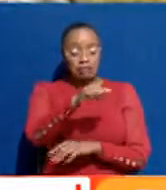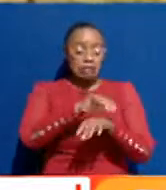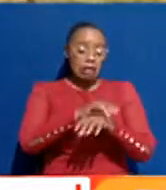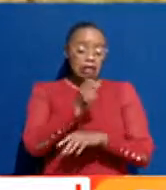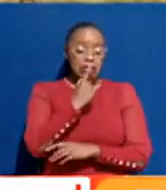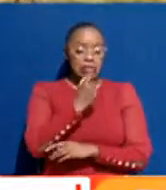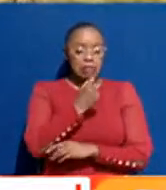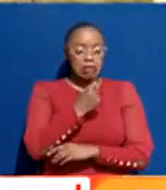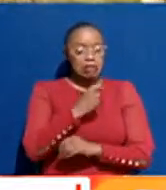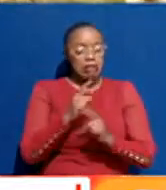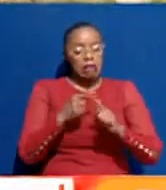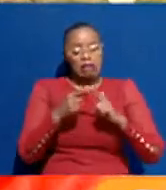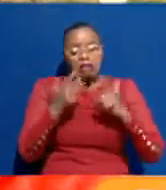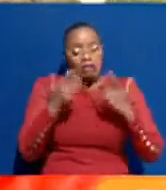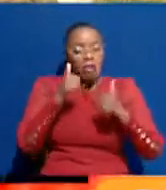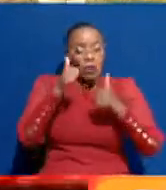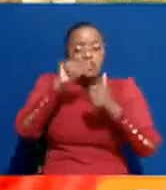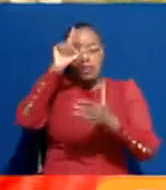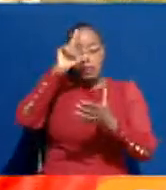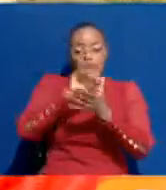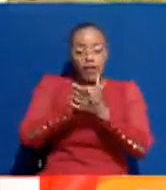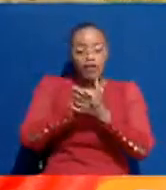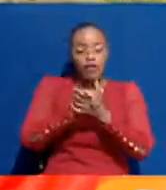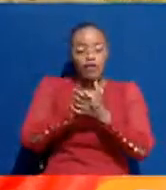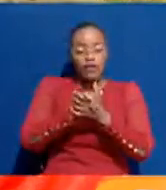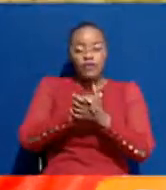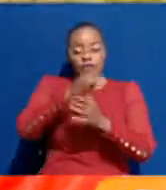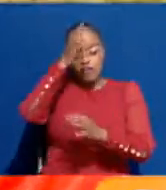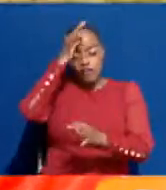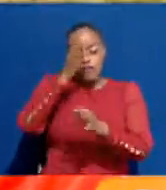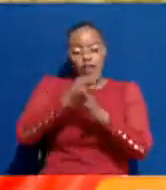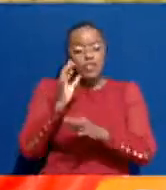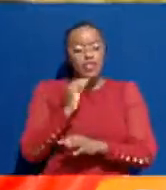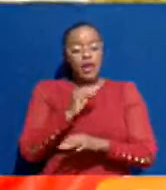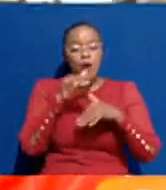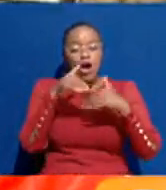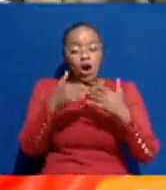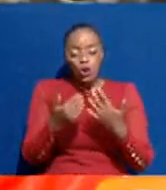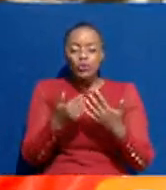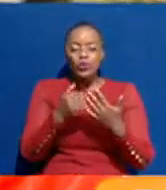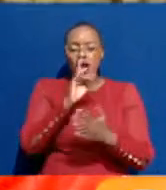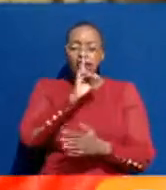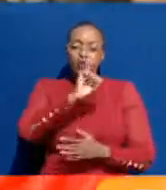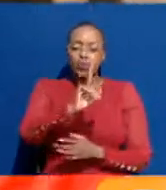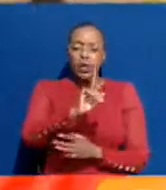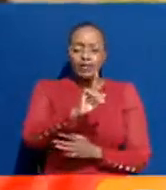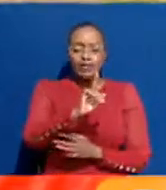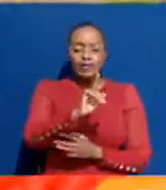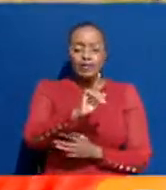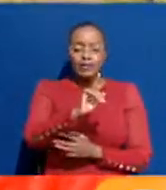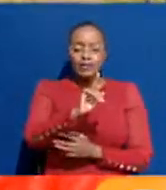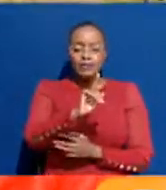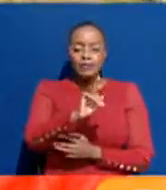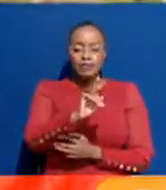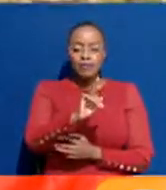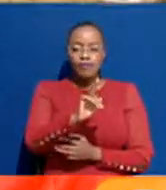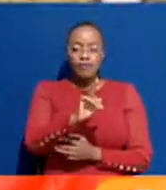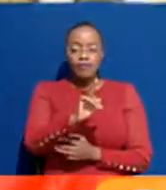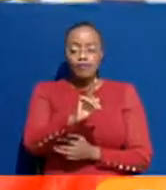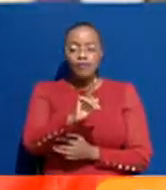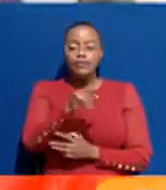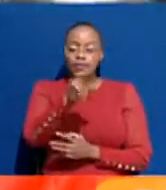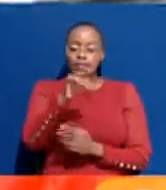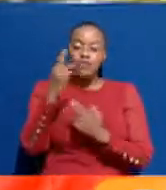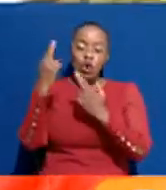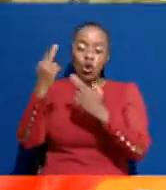matibabu, which we believe it's our faith, ama it's our conviction, that there is